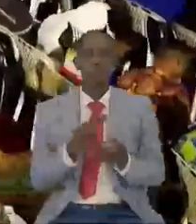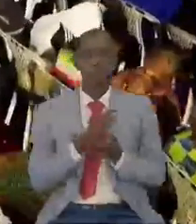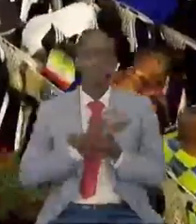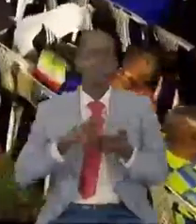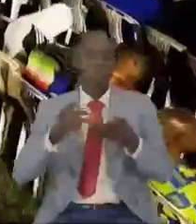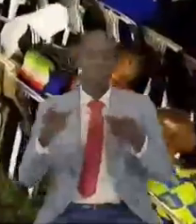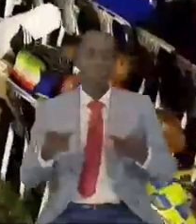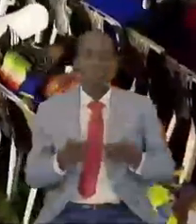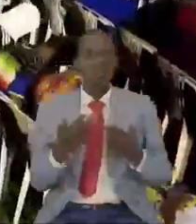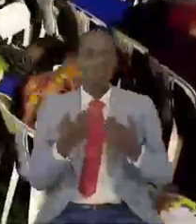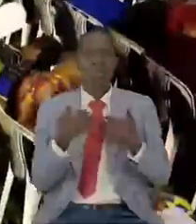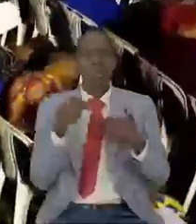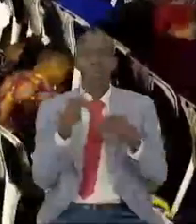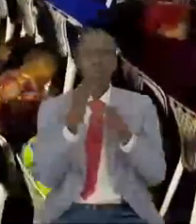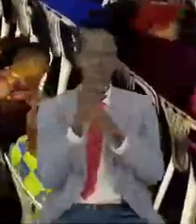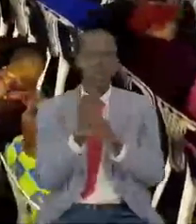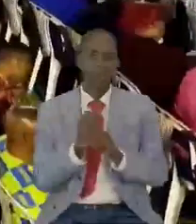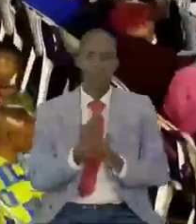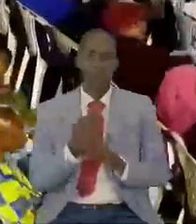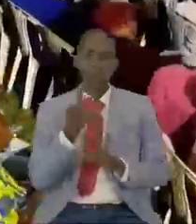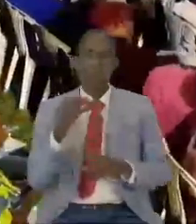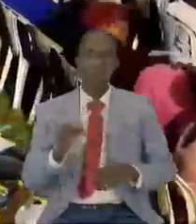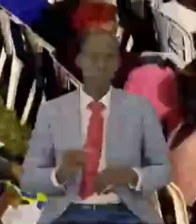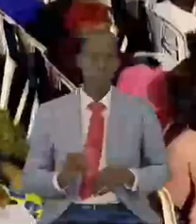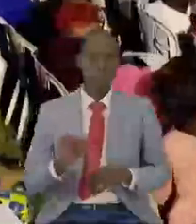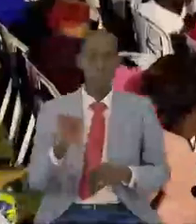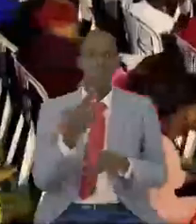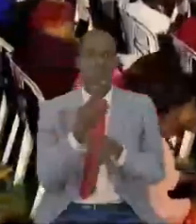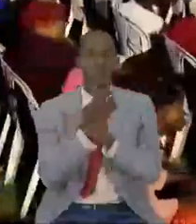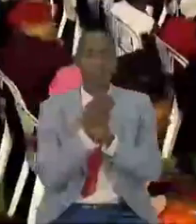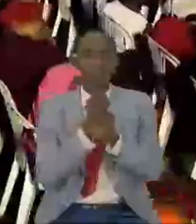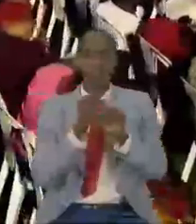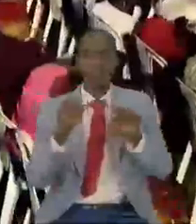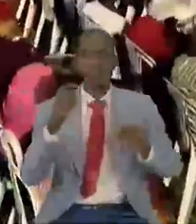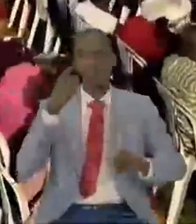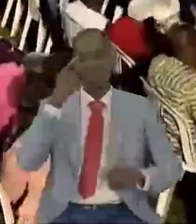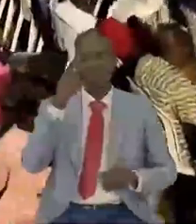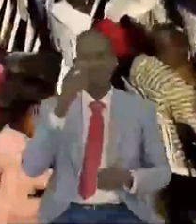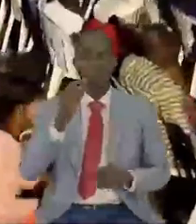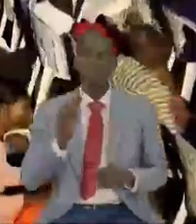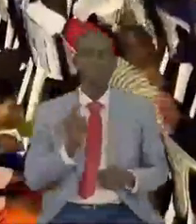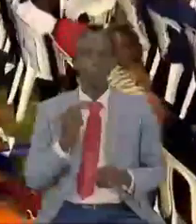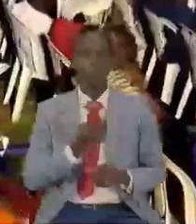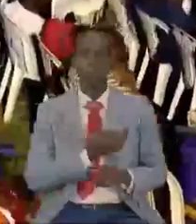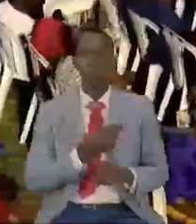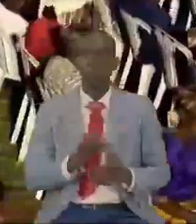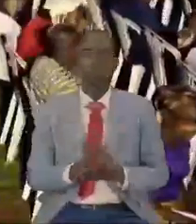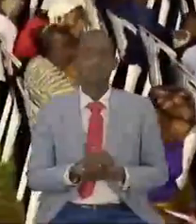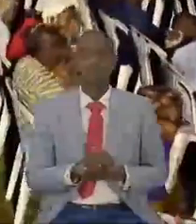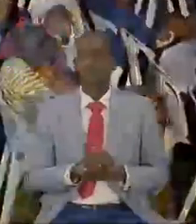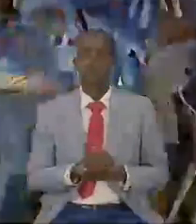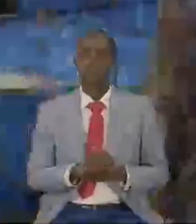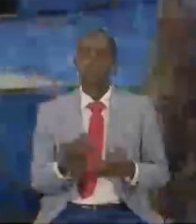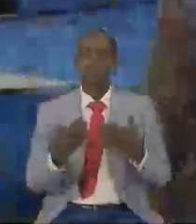mais avec son propre sang, ayant obtenu une rédemption éternelle.